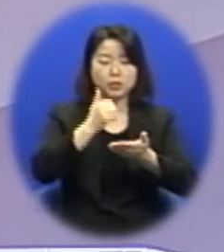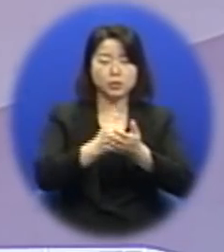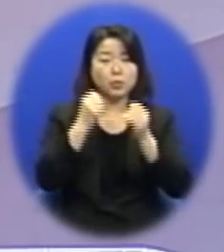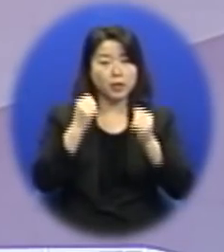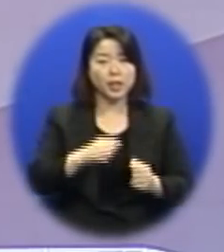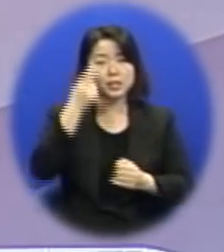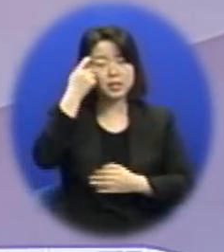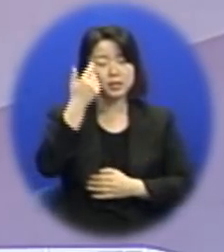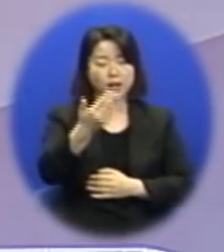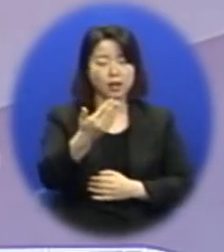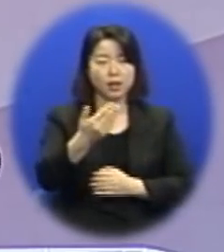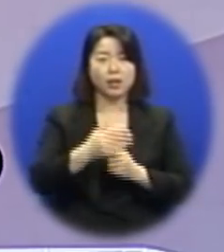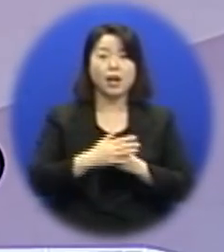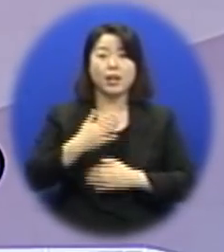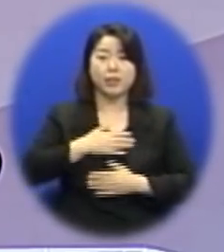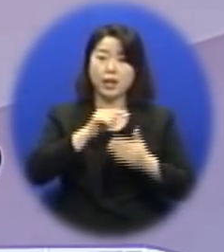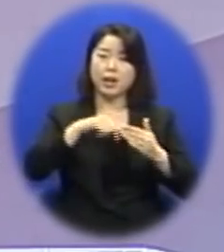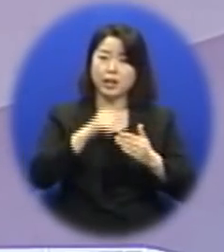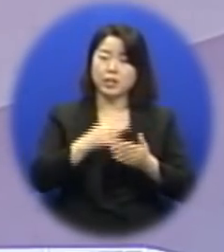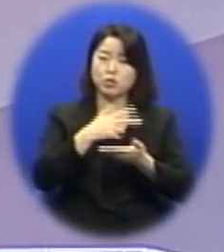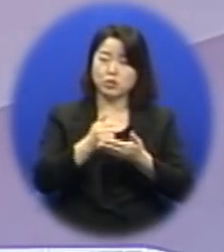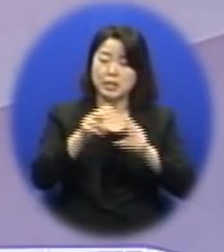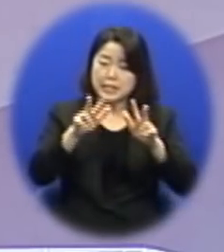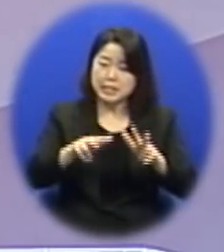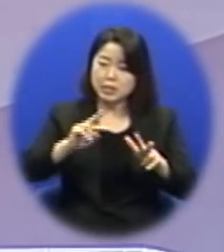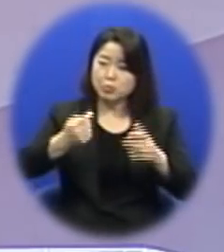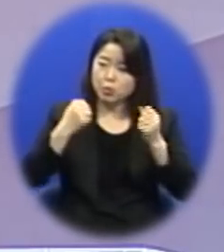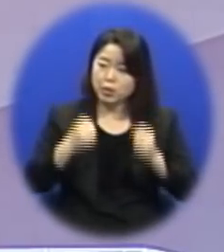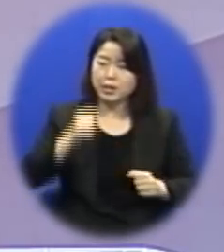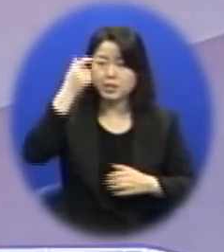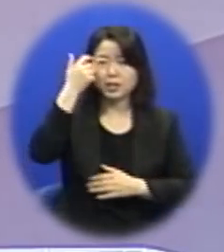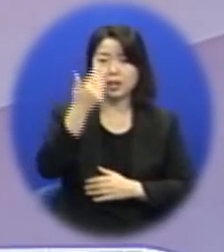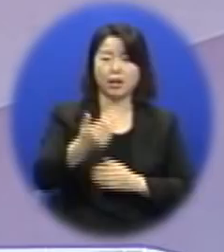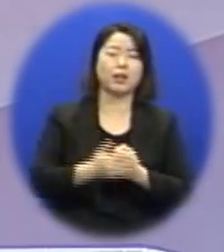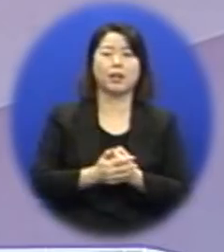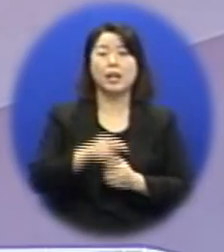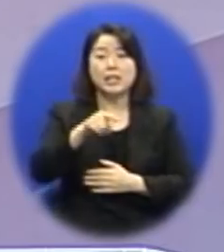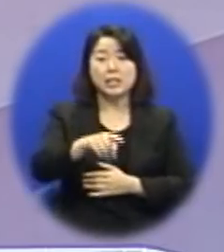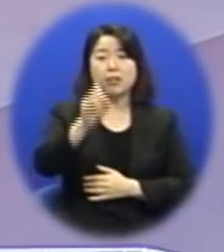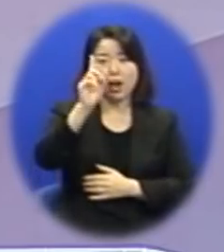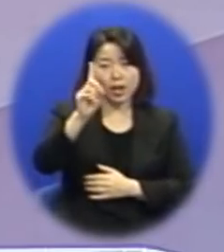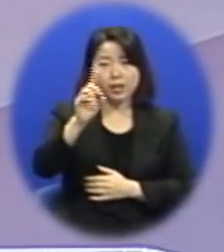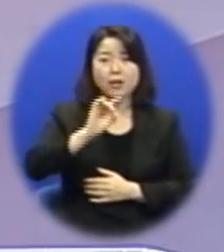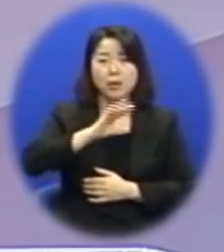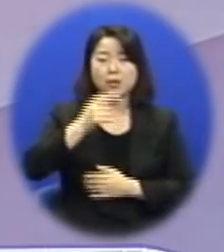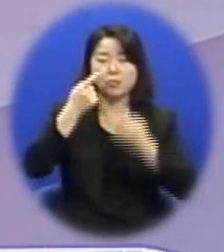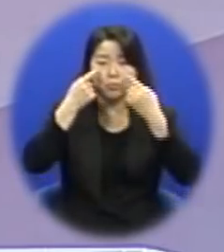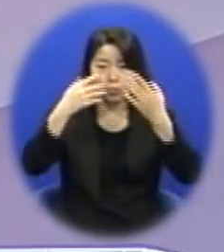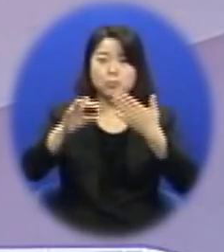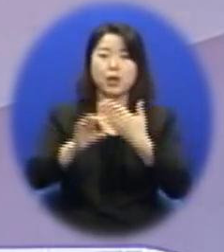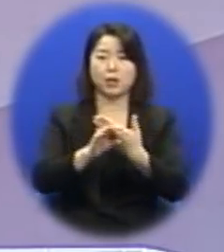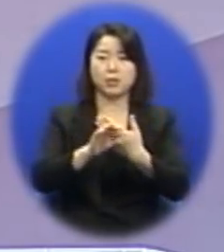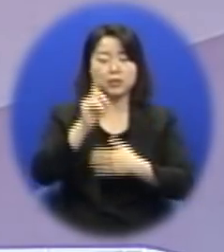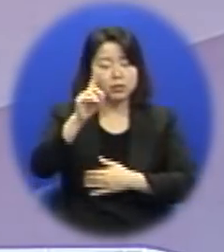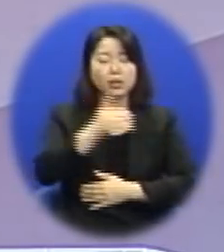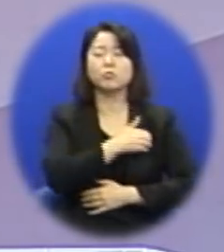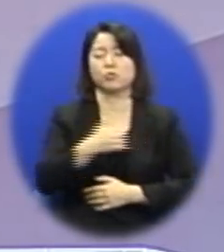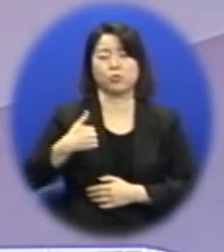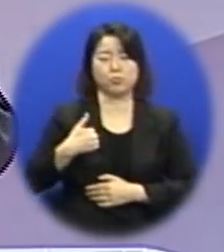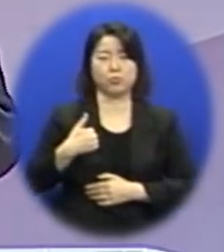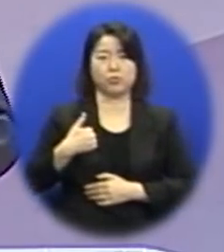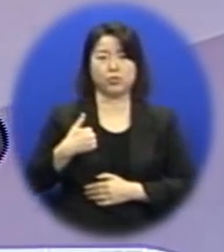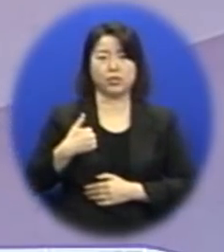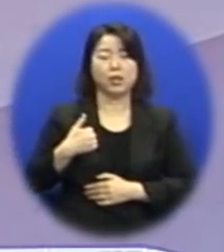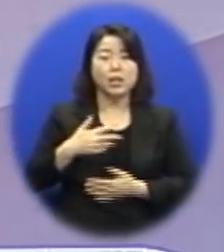계신가 내 안에 주님이 정말 지금도 계신가 그거 하나면 분명하 그거 하나면 충분하지 뭐